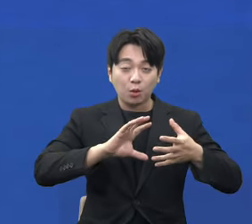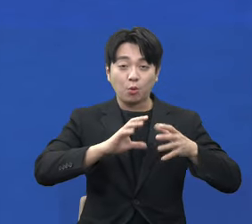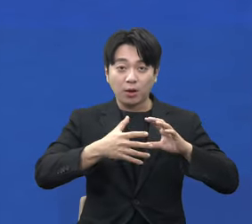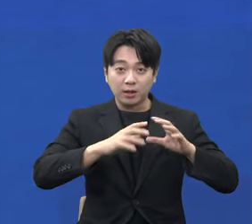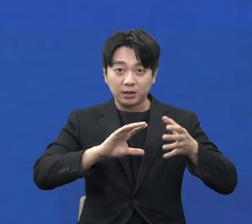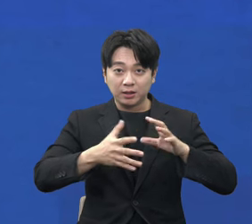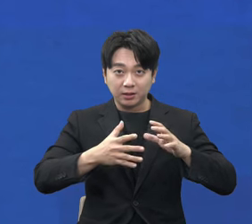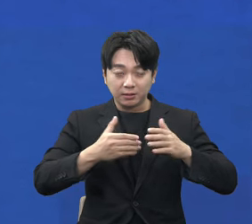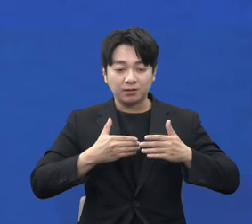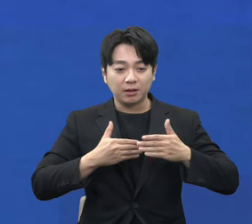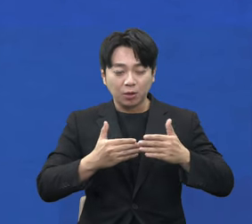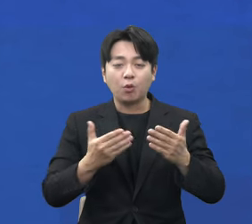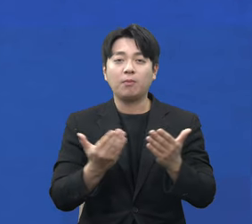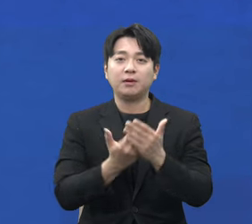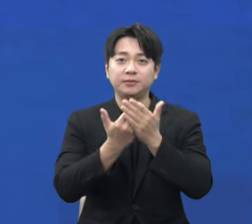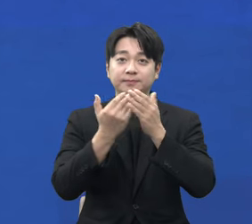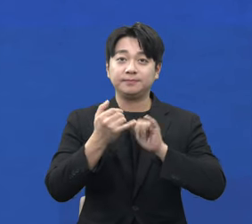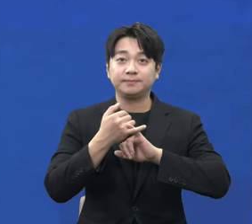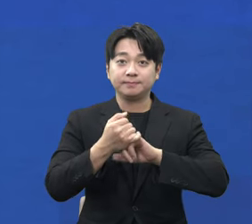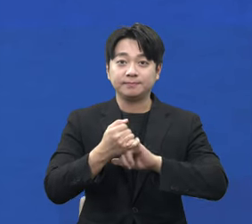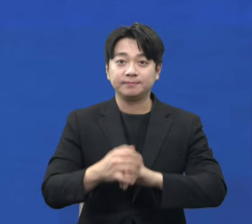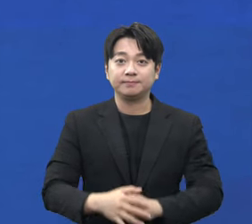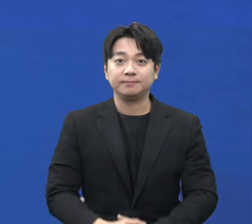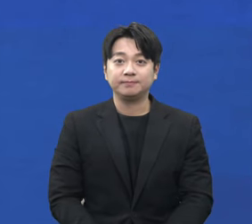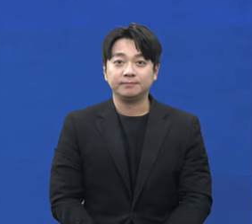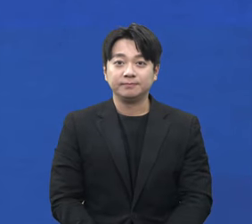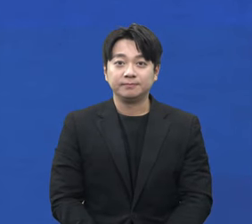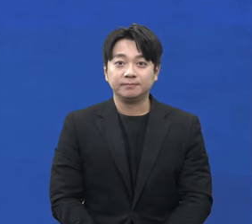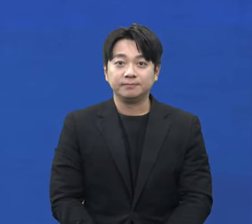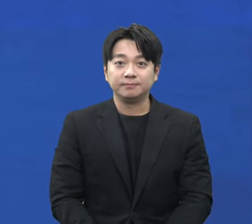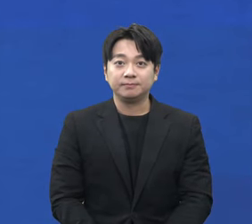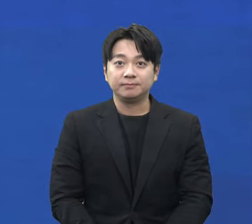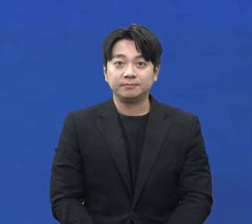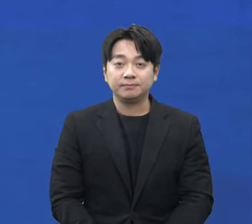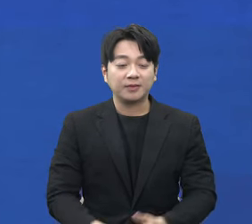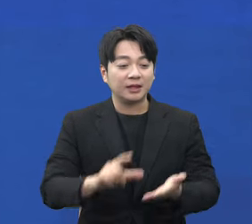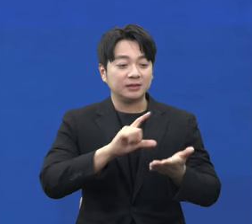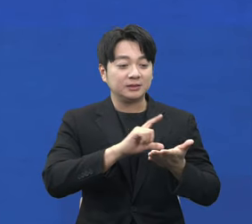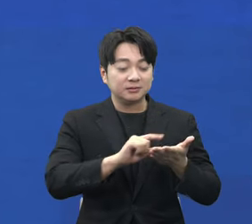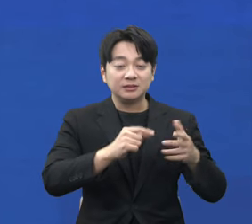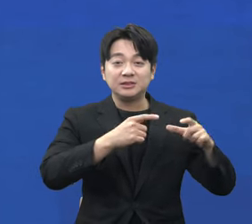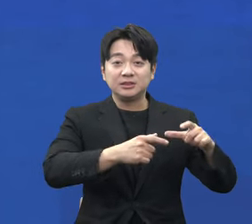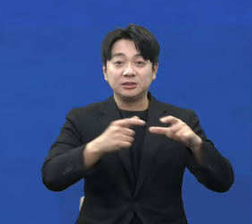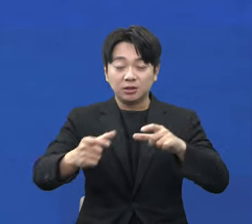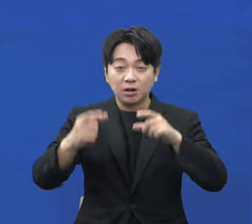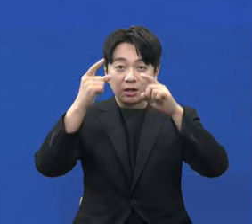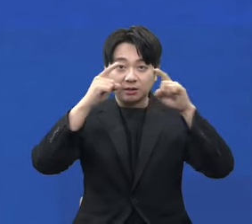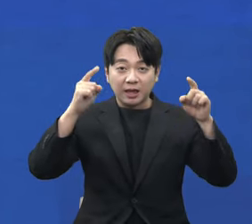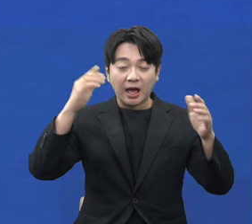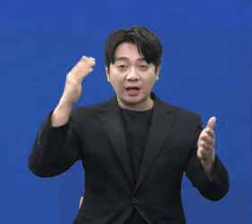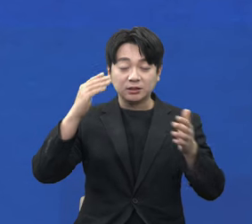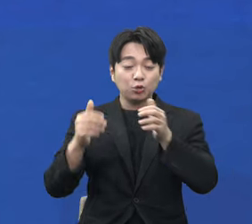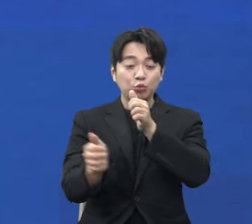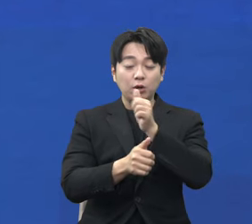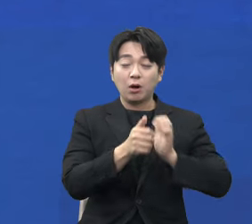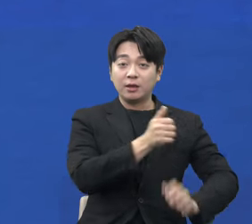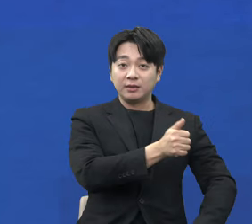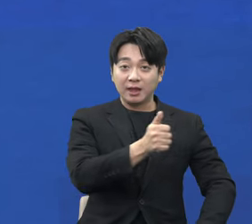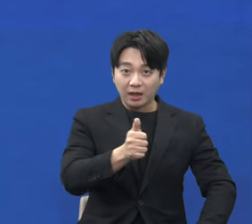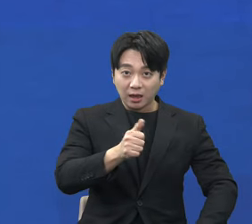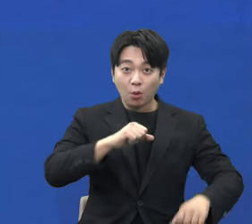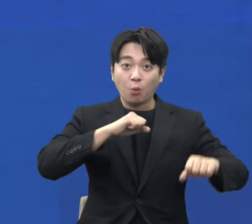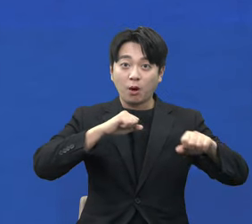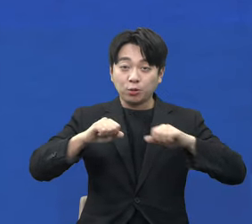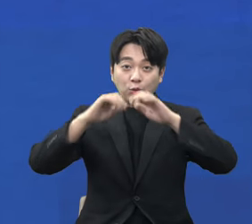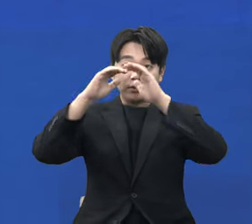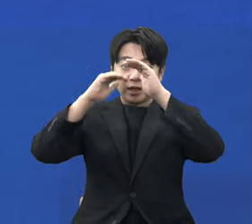연석회의를 활성화하겠습니다. 각 지역 대학생위원회 활동 내용을 반기별 모든 대학생